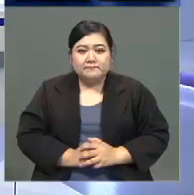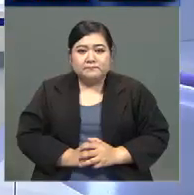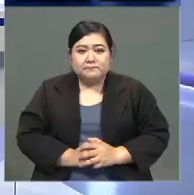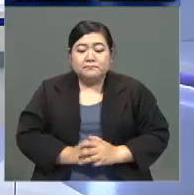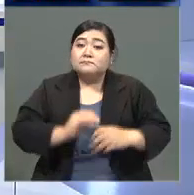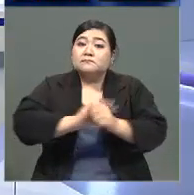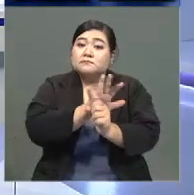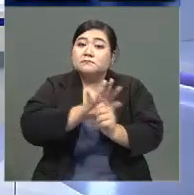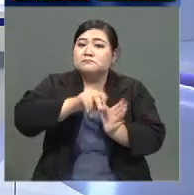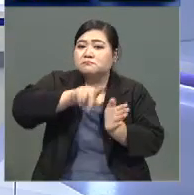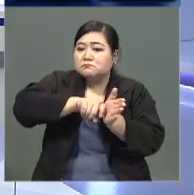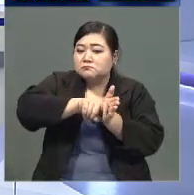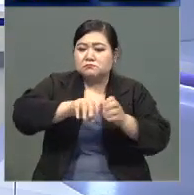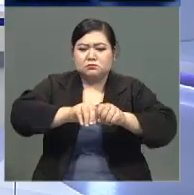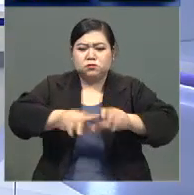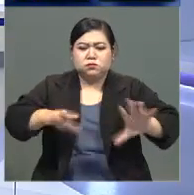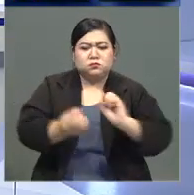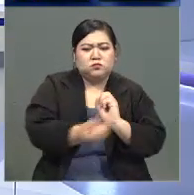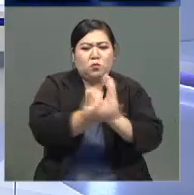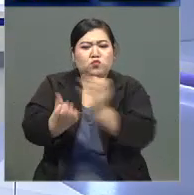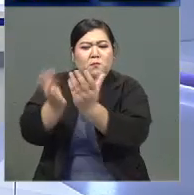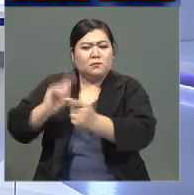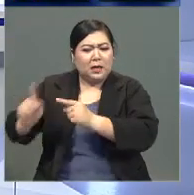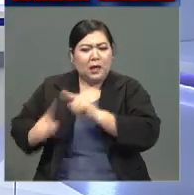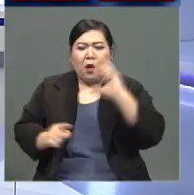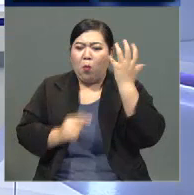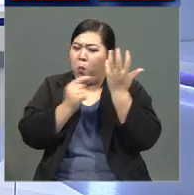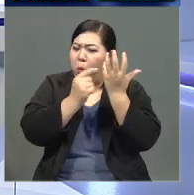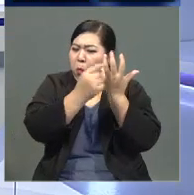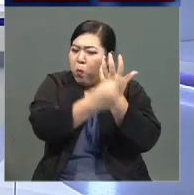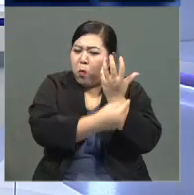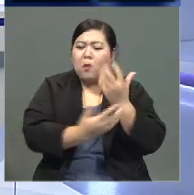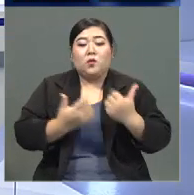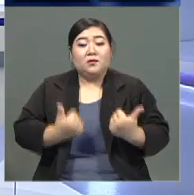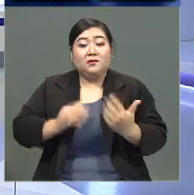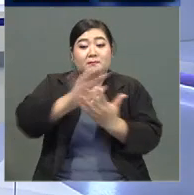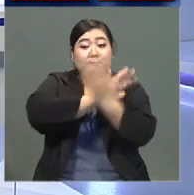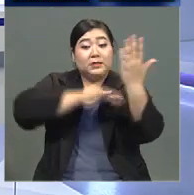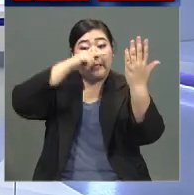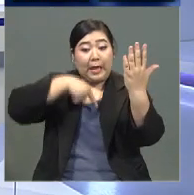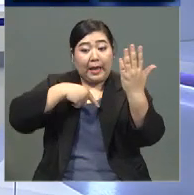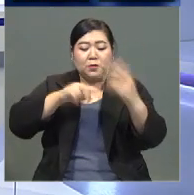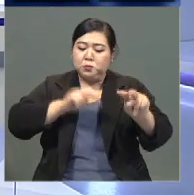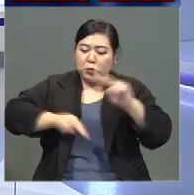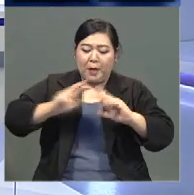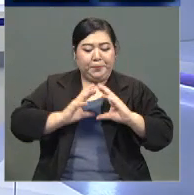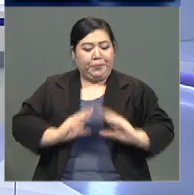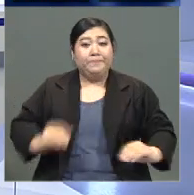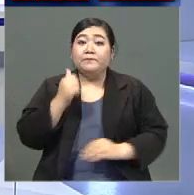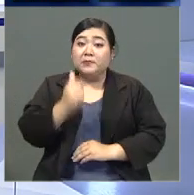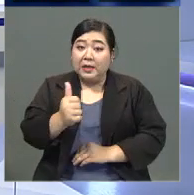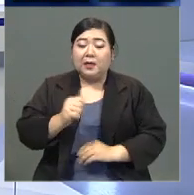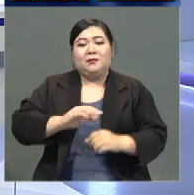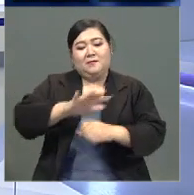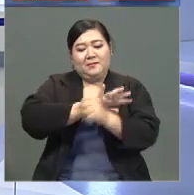ผลกระทบจากโควิด -19 นี้มีไปทั่วโลกนะคะบ้านเราเองเนี่ยแม้ว่าตอนนี้เราจะควบคุมสถานการณ์ได้ดีการติดเชื้อกันเองในประเทศเนี่